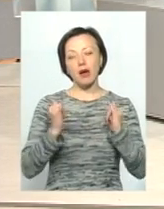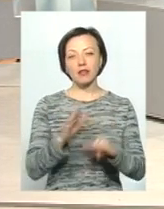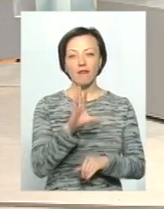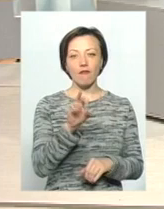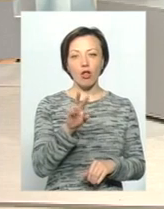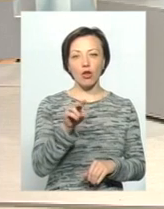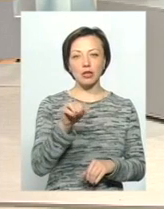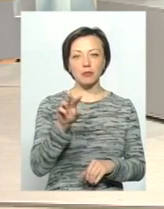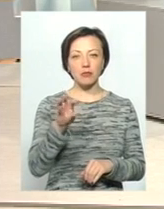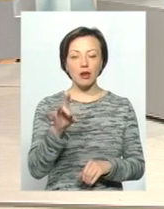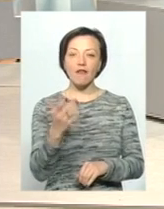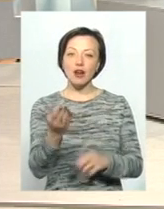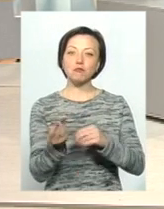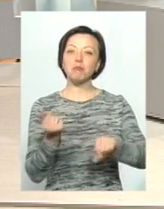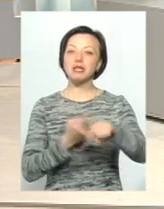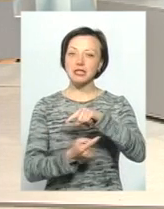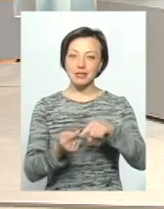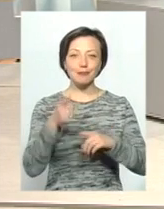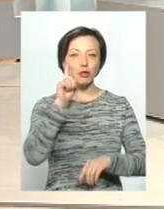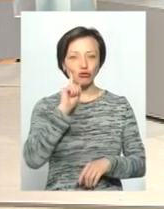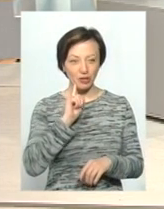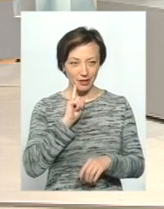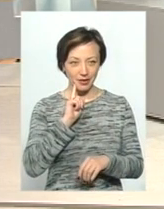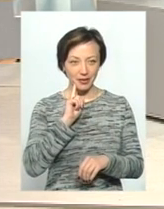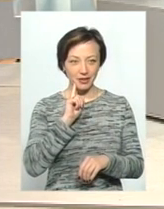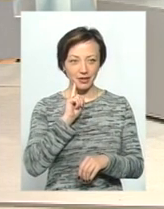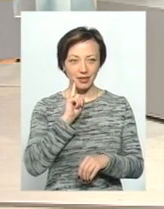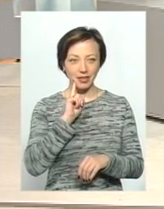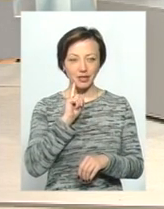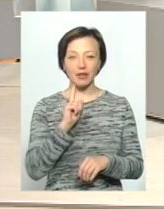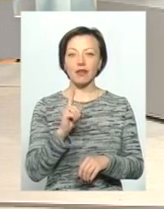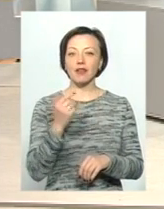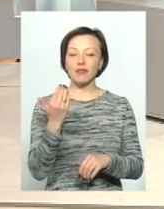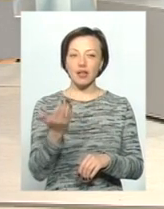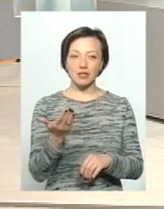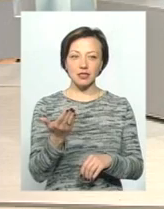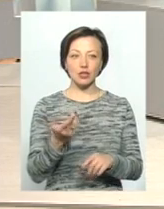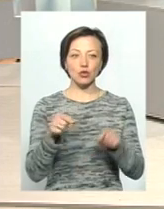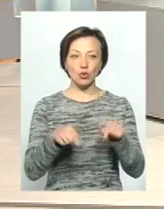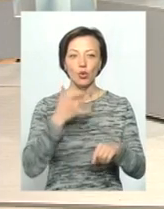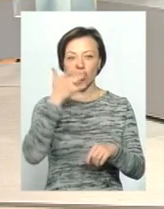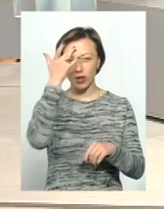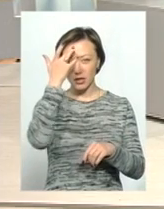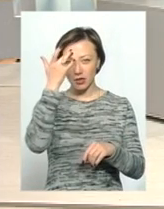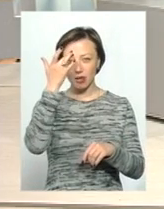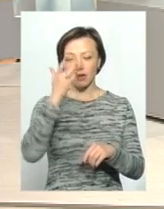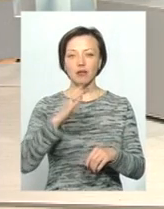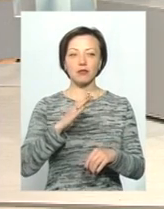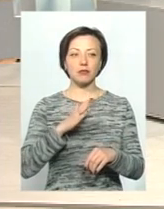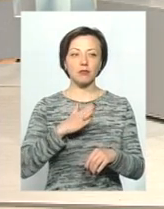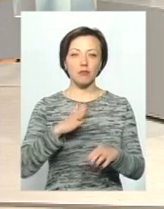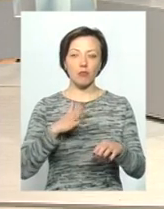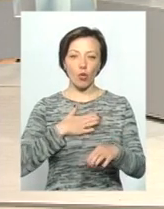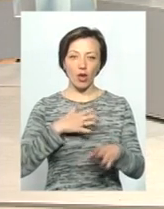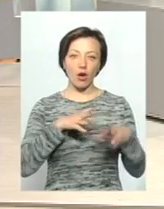вашого бізнесу? Ваш бізнес смачний. Власне, цього літа мої